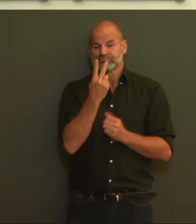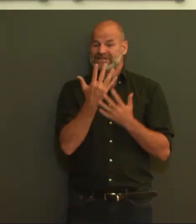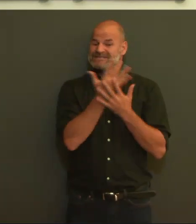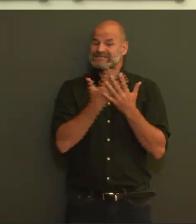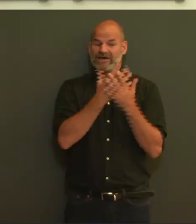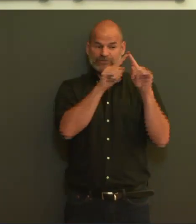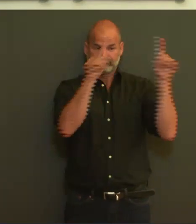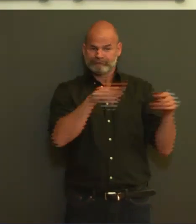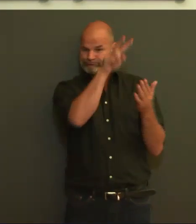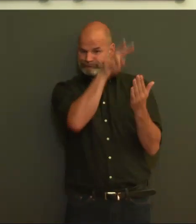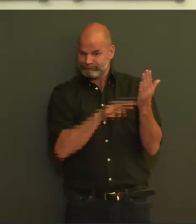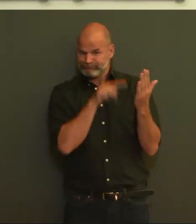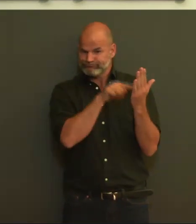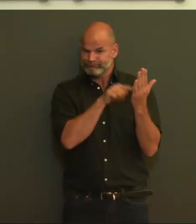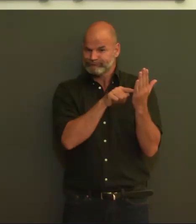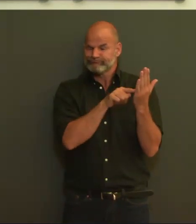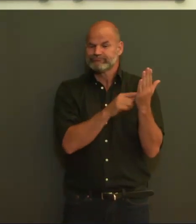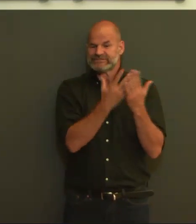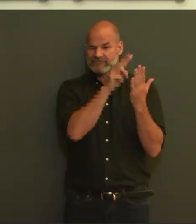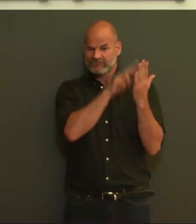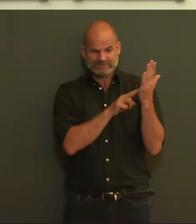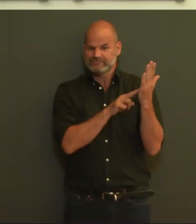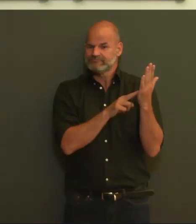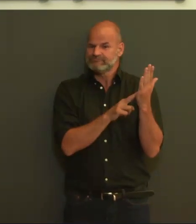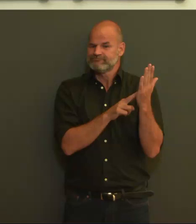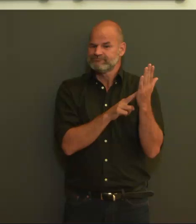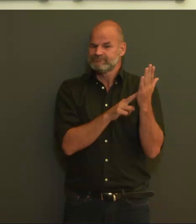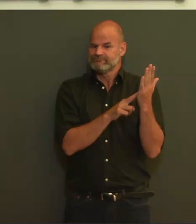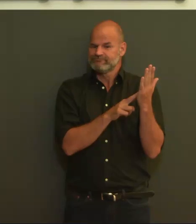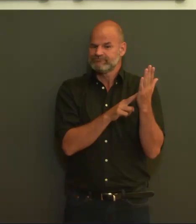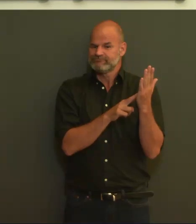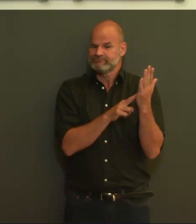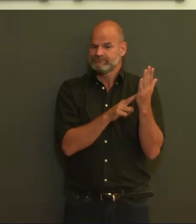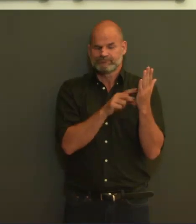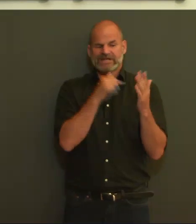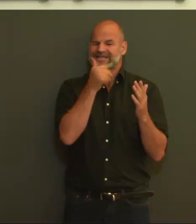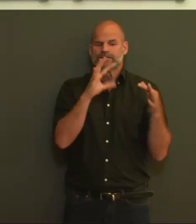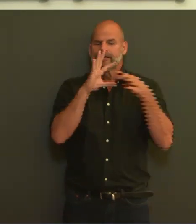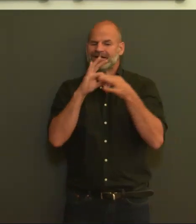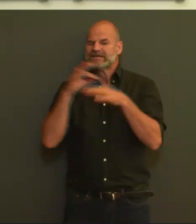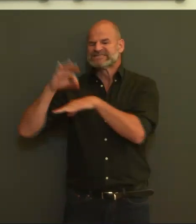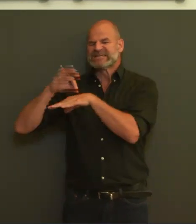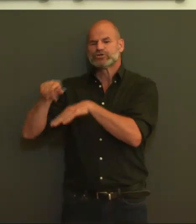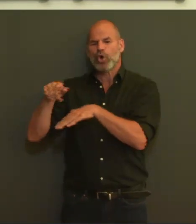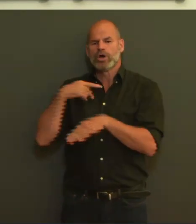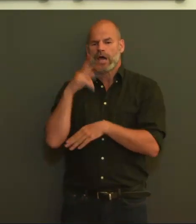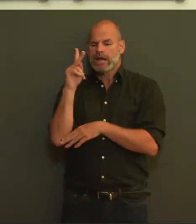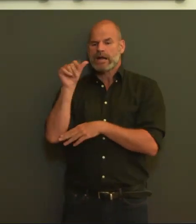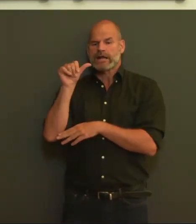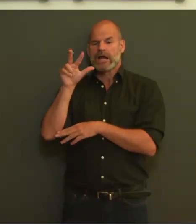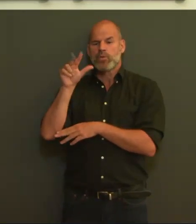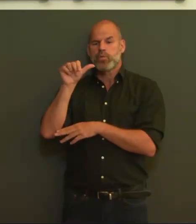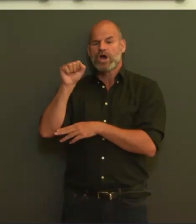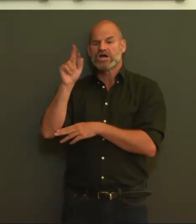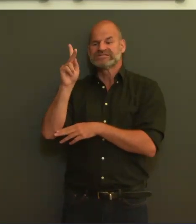we nu spreken geen betrekking hebben op de zogenaamde Kawasaki-achtige ziekte. Dit is een aandoening die soms wordt